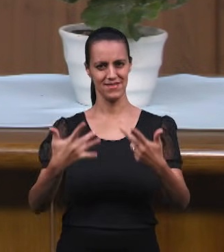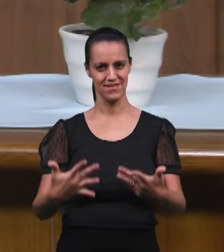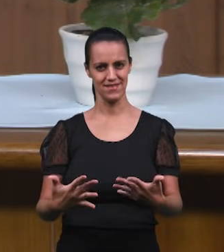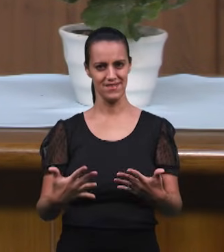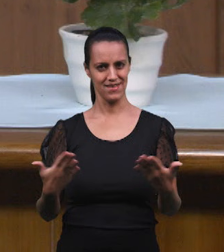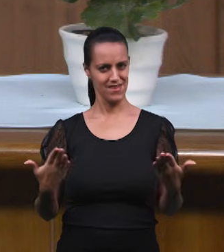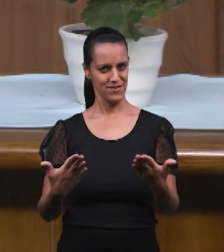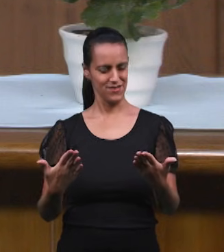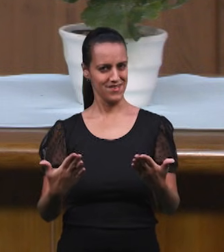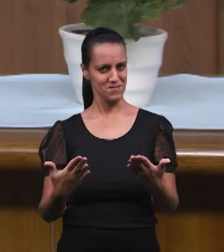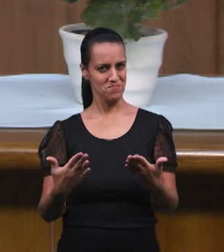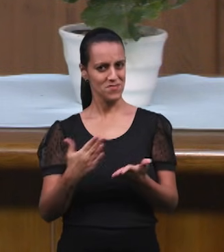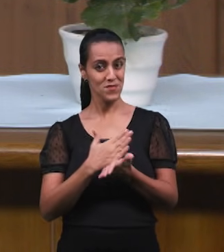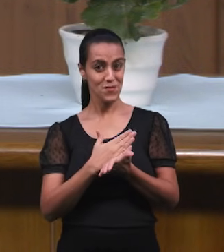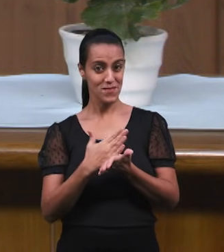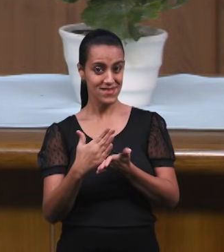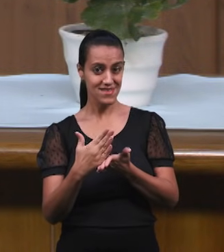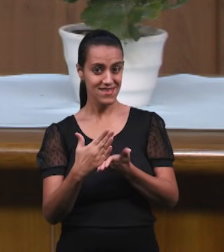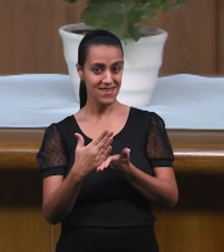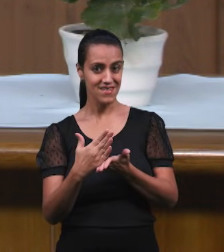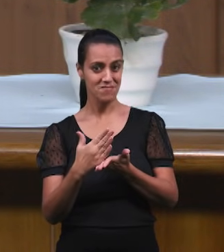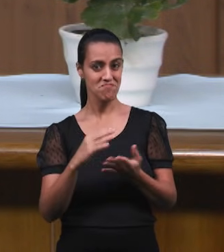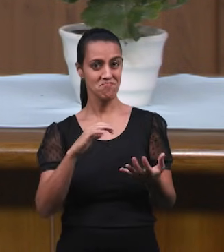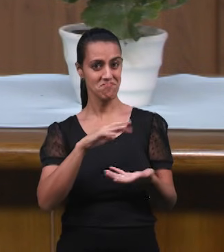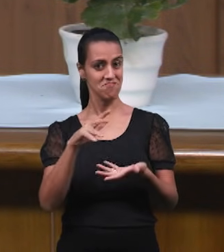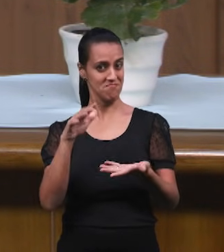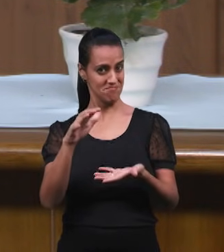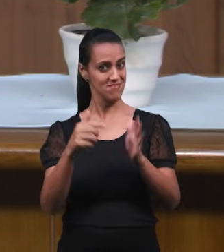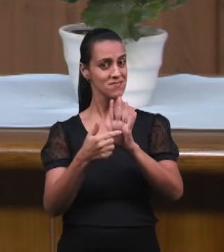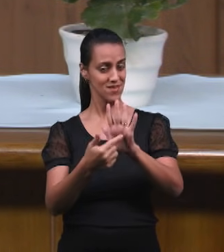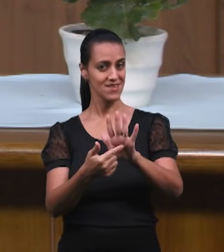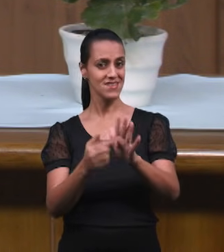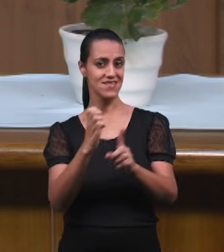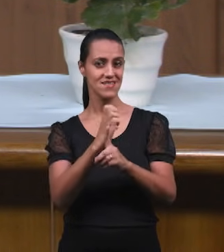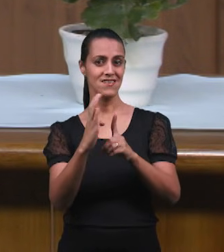commencer maintenant la transmission de l'école biblique à travers de notre canal YouTube.